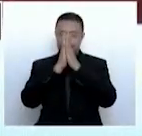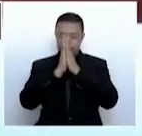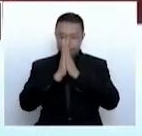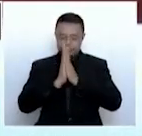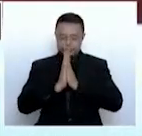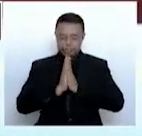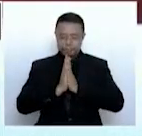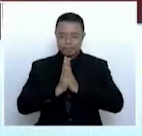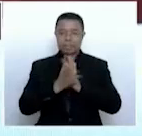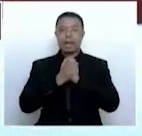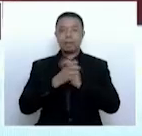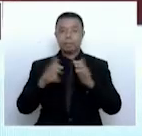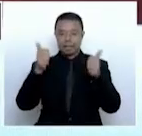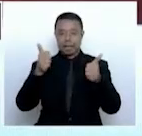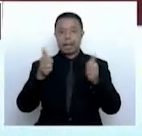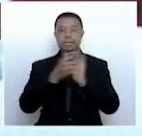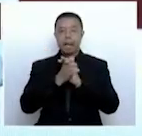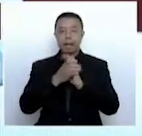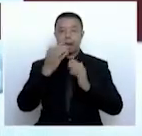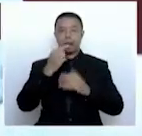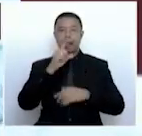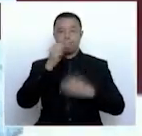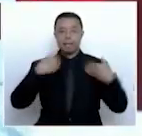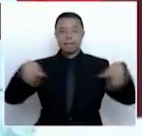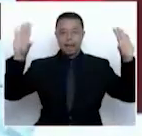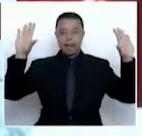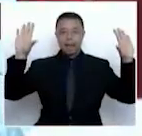budaya salam kebajikan salam Pancasila